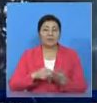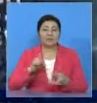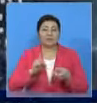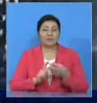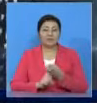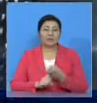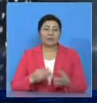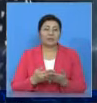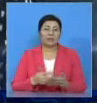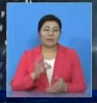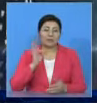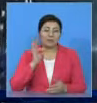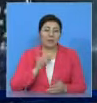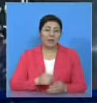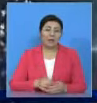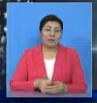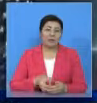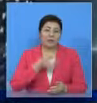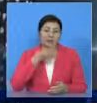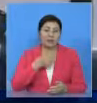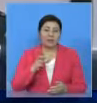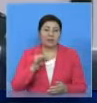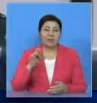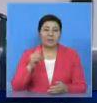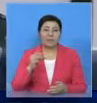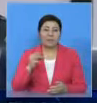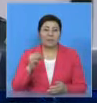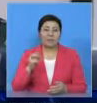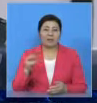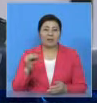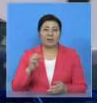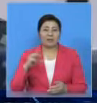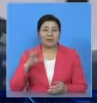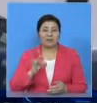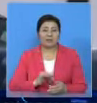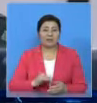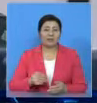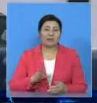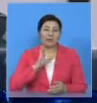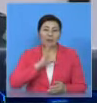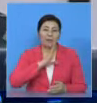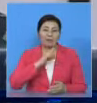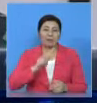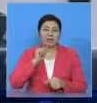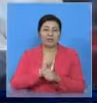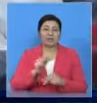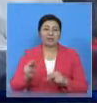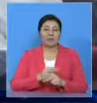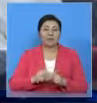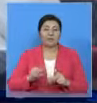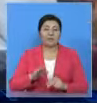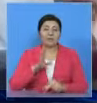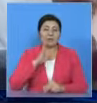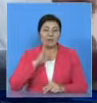профилактикой ранней беременности у подростков. Многодетная мама Гульжан Сатыбаладина подробно остановилась на воспитании девочек и